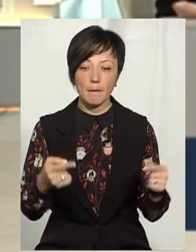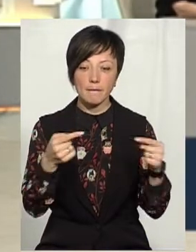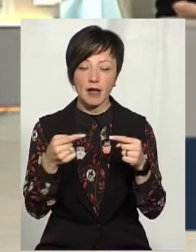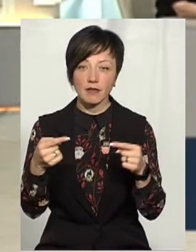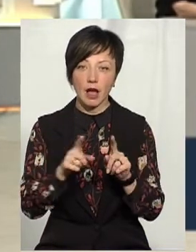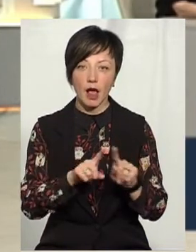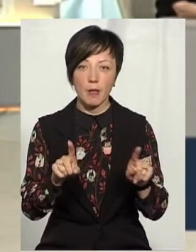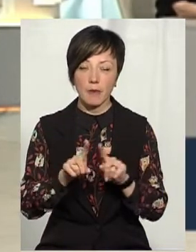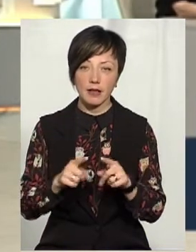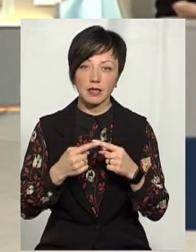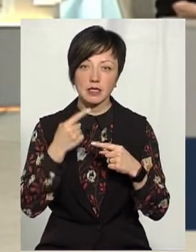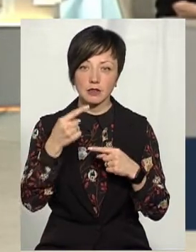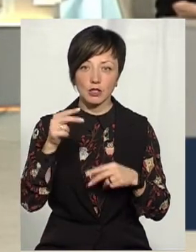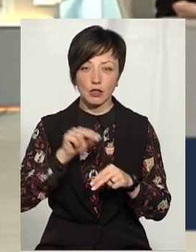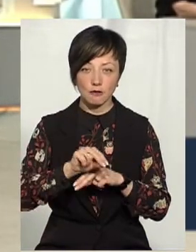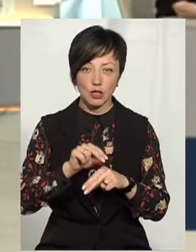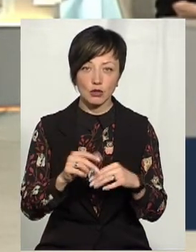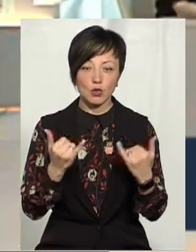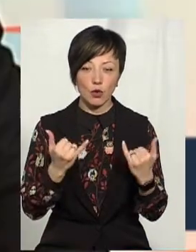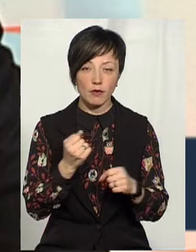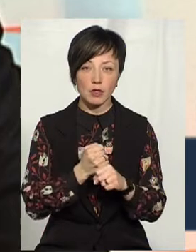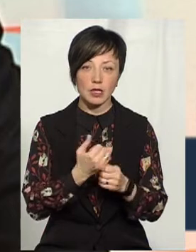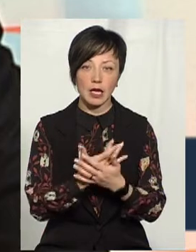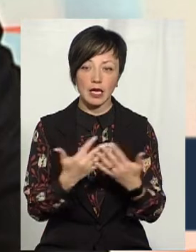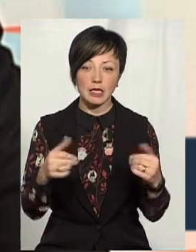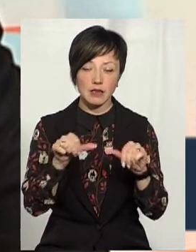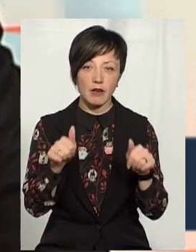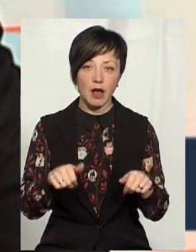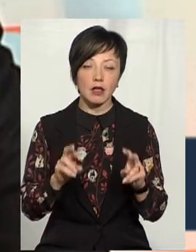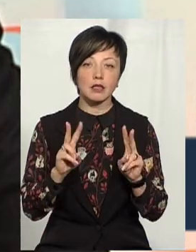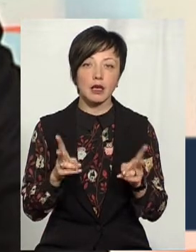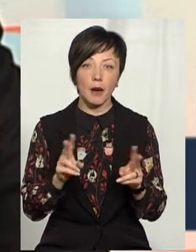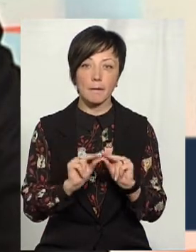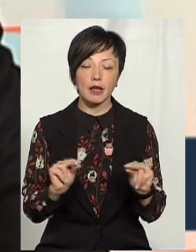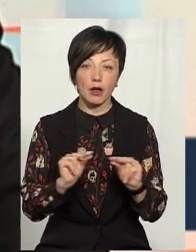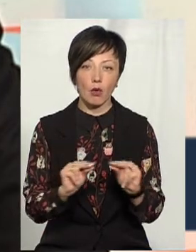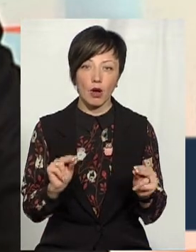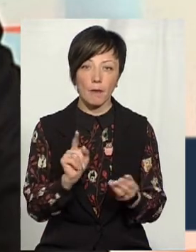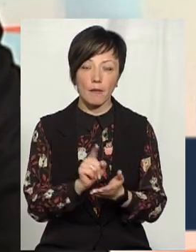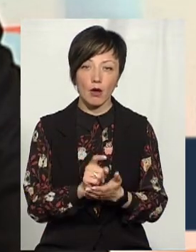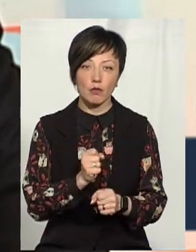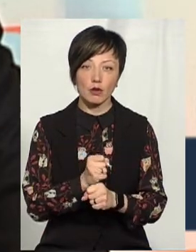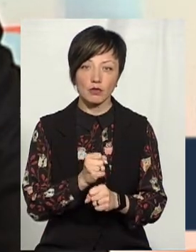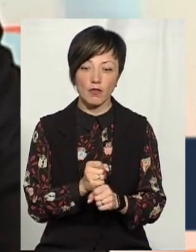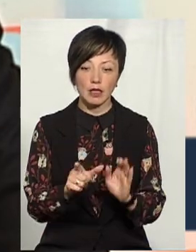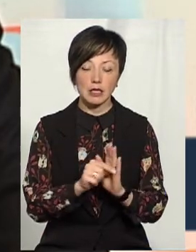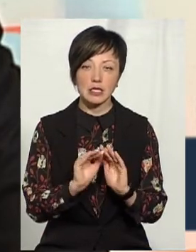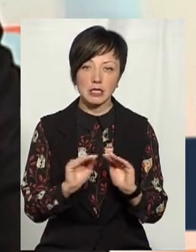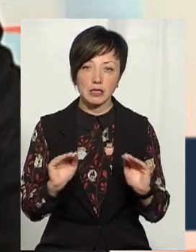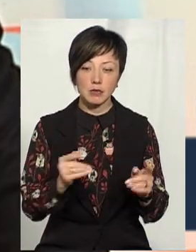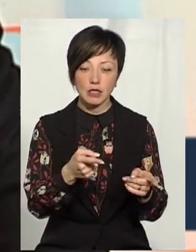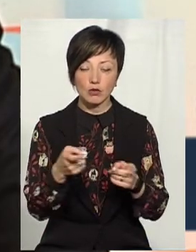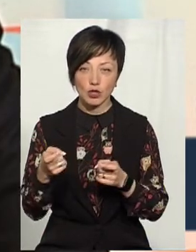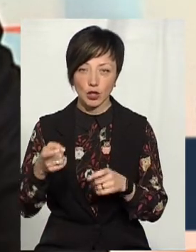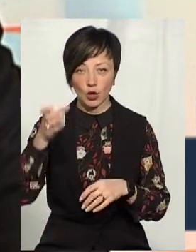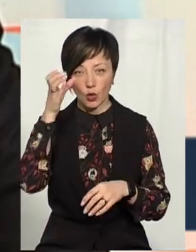елементів дистанційного навчання. На сьогодні відпрацьовуються різні варіанти, яким чином педагоги мають працювати із дітьми, щоб залучити